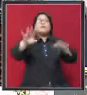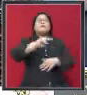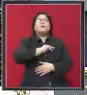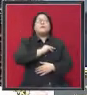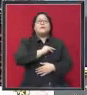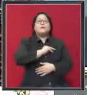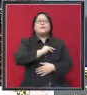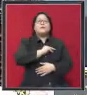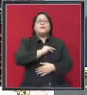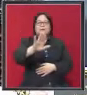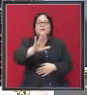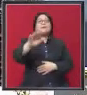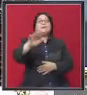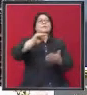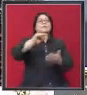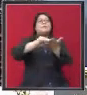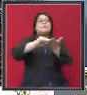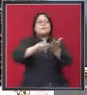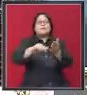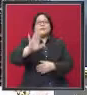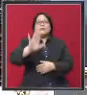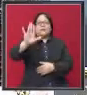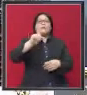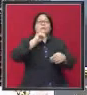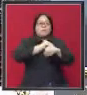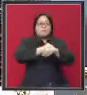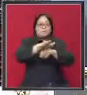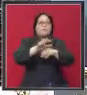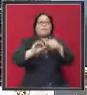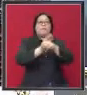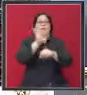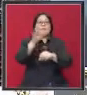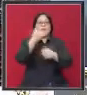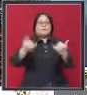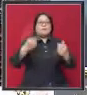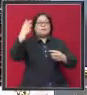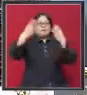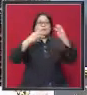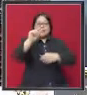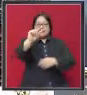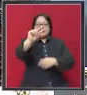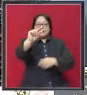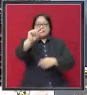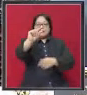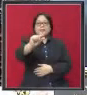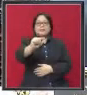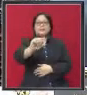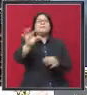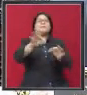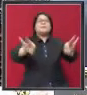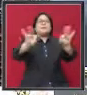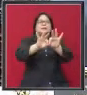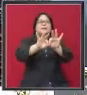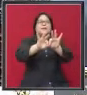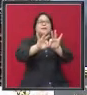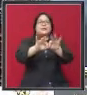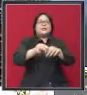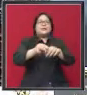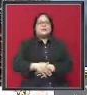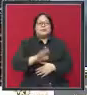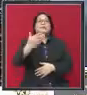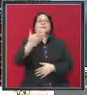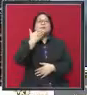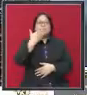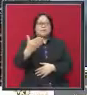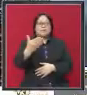Menteri. Datuk Yang di-Pertua, sejak maaf saya. Walaupun penularan wabak COVID-19 semakin membimbang. Sedikit. Kan? Penting.